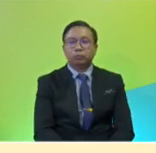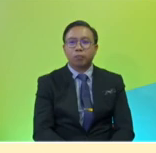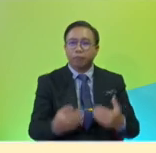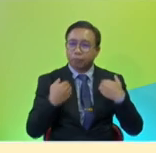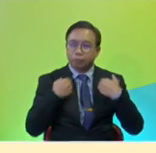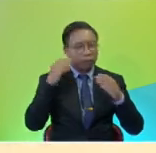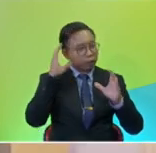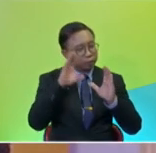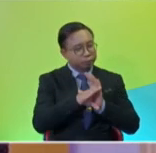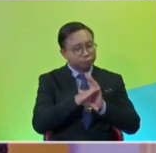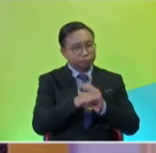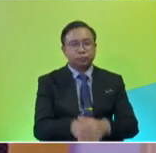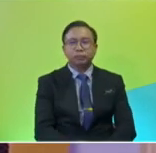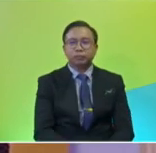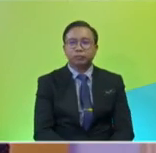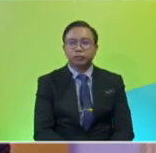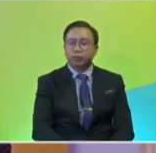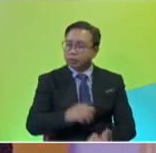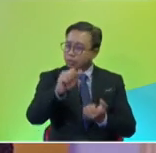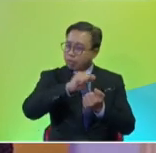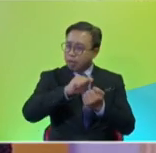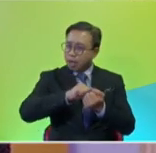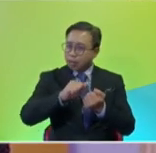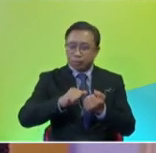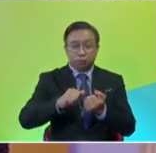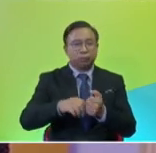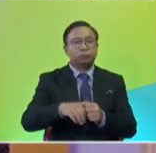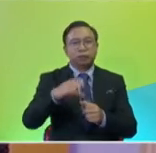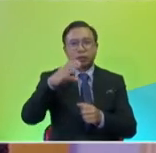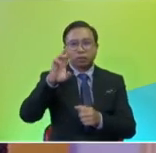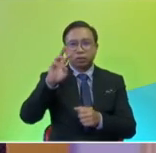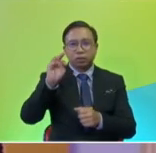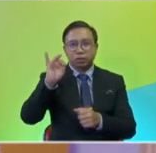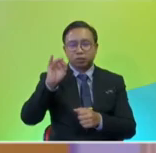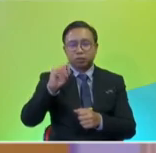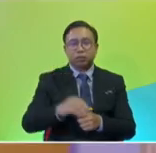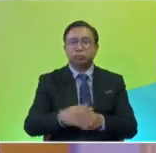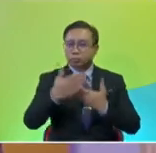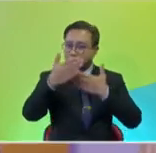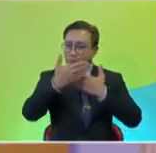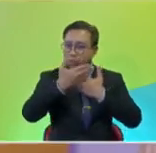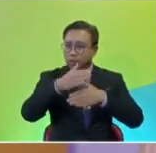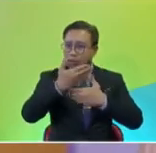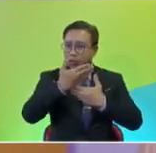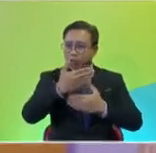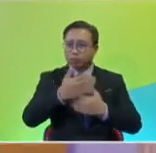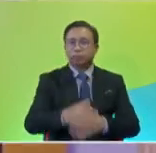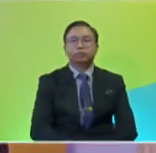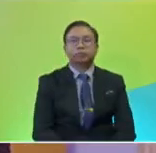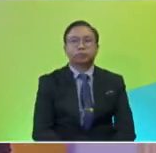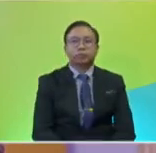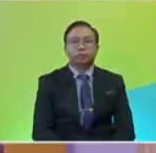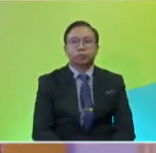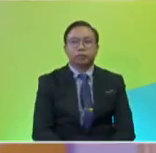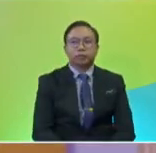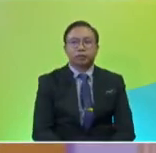dia mengelap cermin tingkap. Wow. Bagus, Kuan Shen. Dan lagi satu sini.